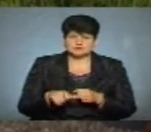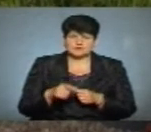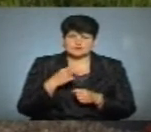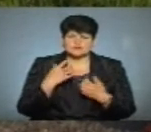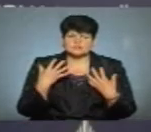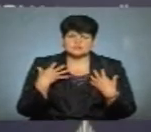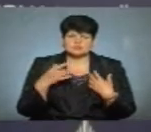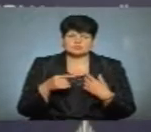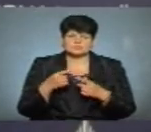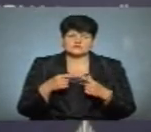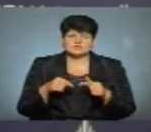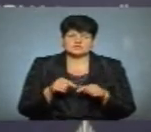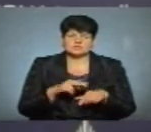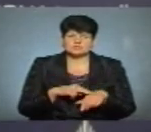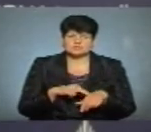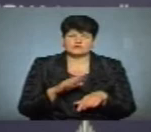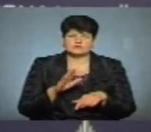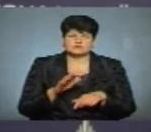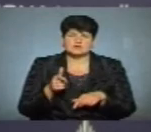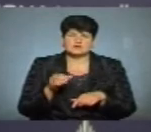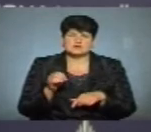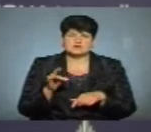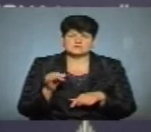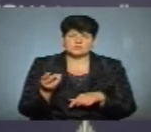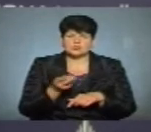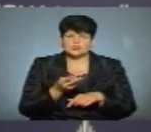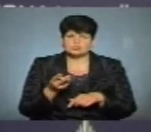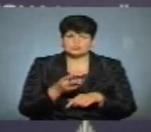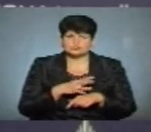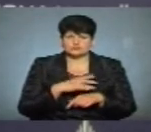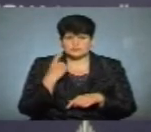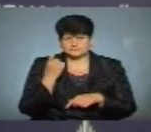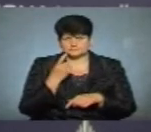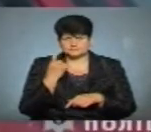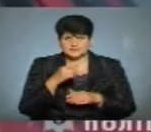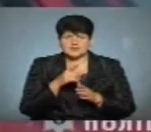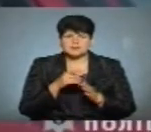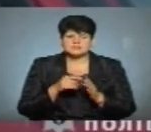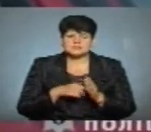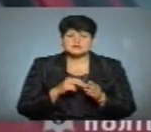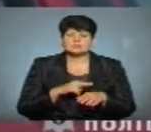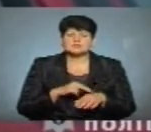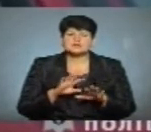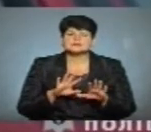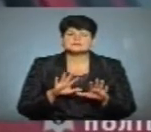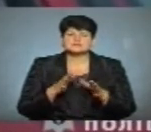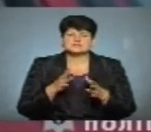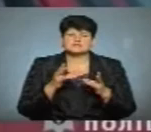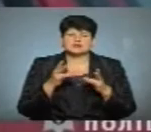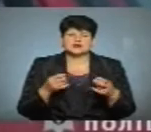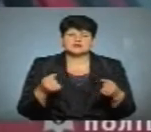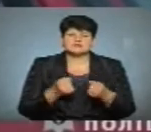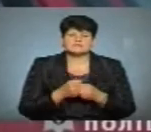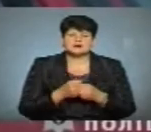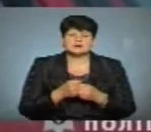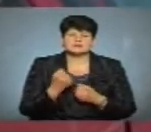начальника Тернопільського відділення поліції Володимира Герасимова, обоє були нетверезими. На запитання поліцейських, як сталася аварія, пасажир